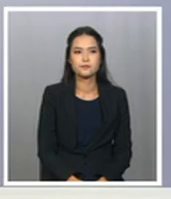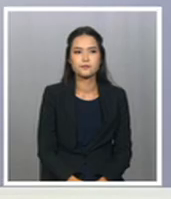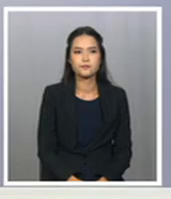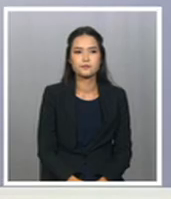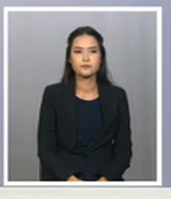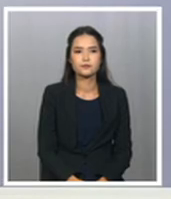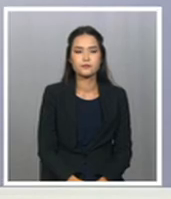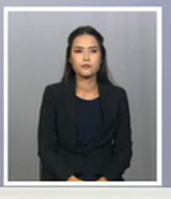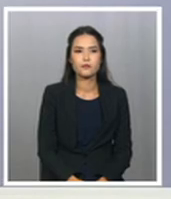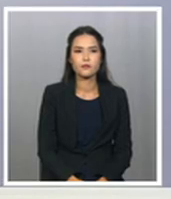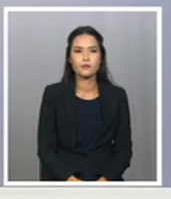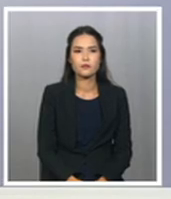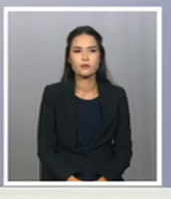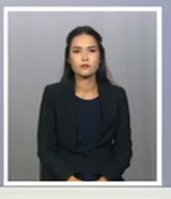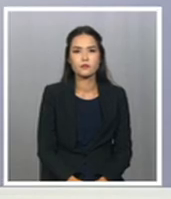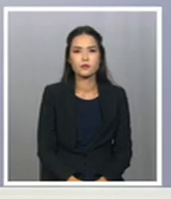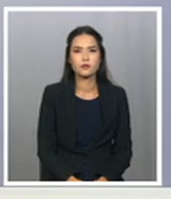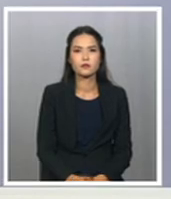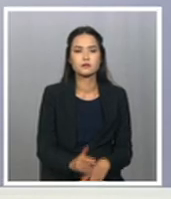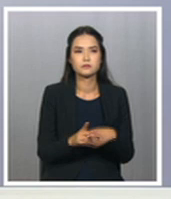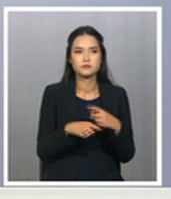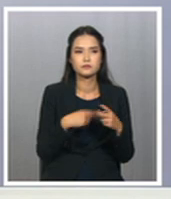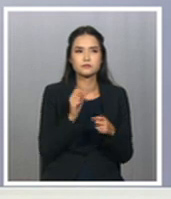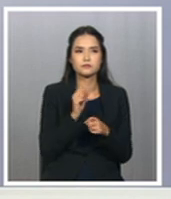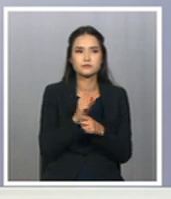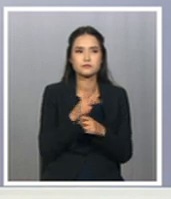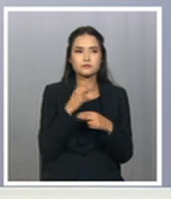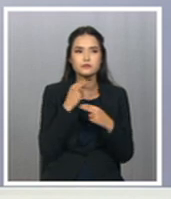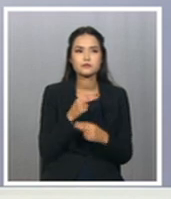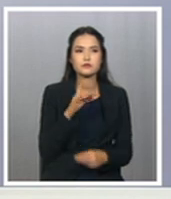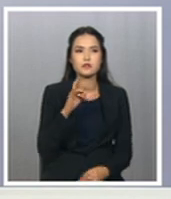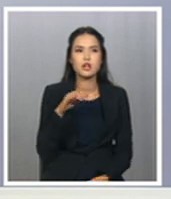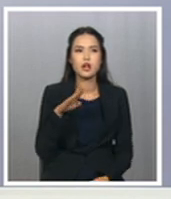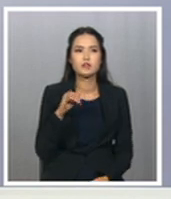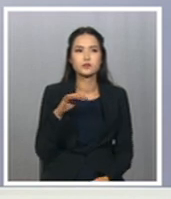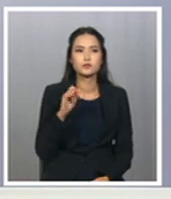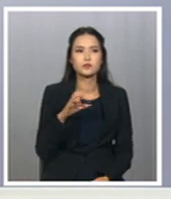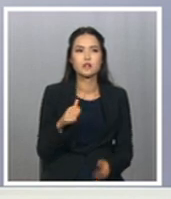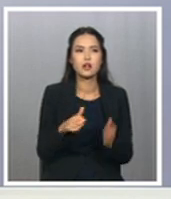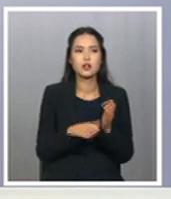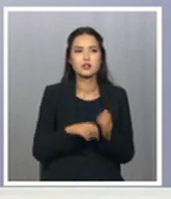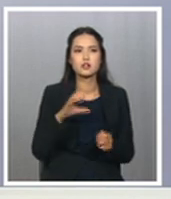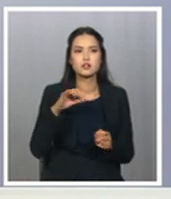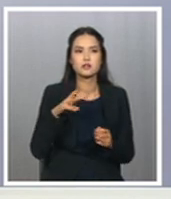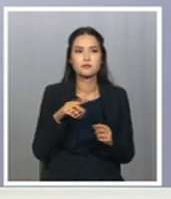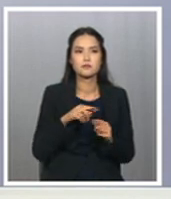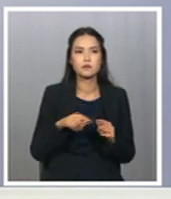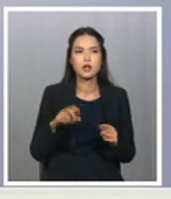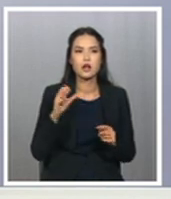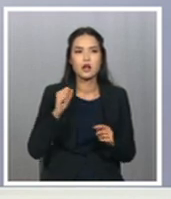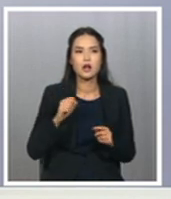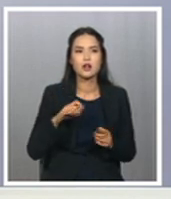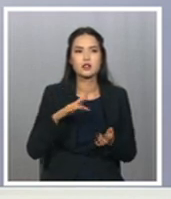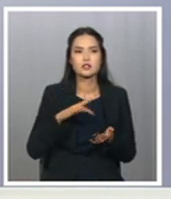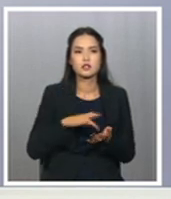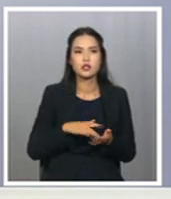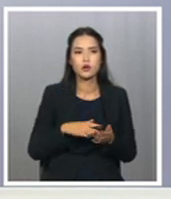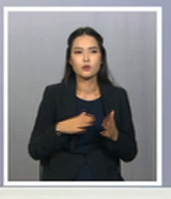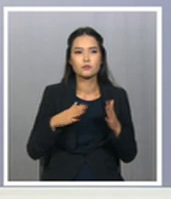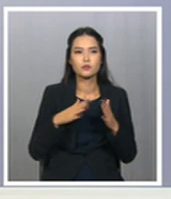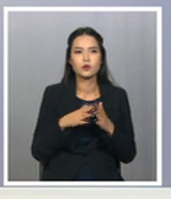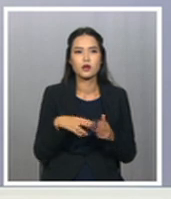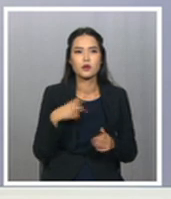Енді мынадай тапсырмаға назар аударыңыздар. Радиусы 6 сантиметр, және альфа центрлік